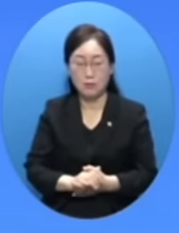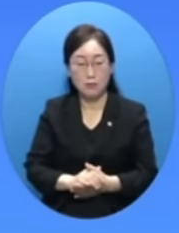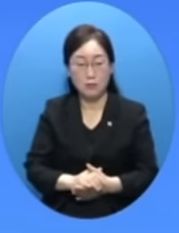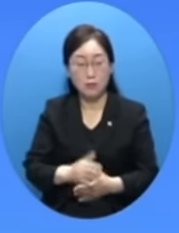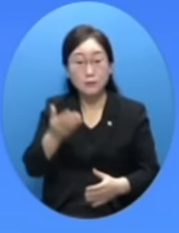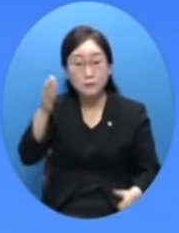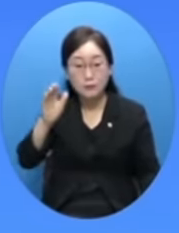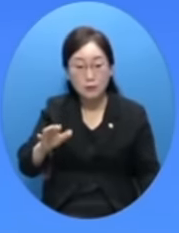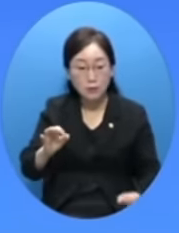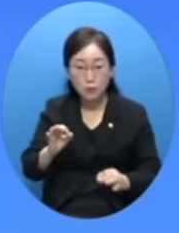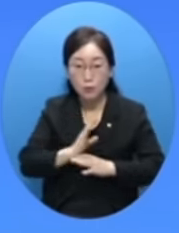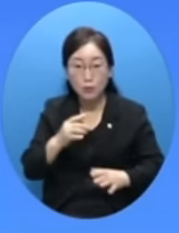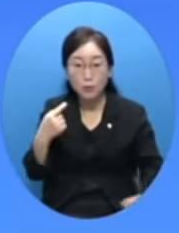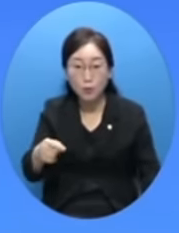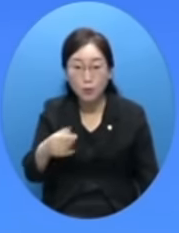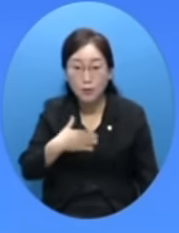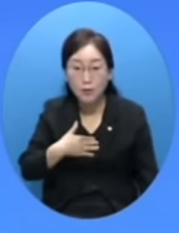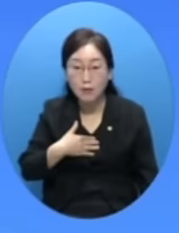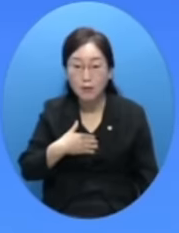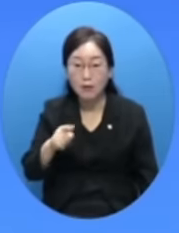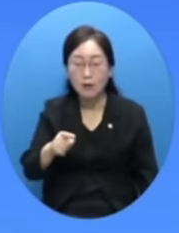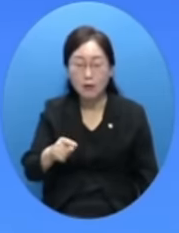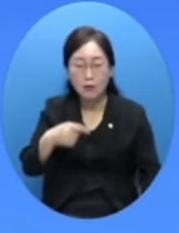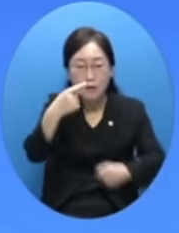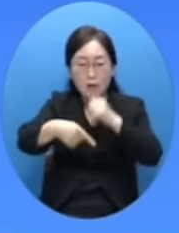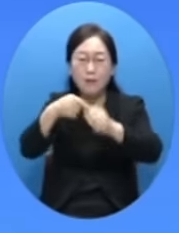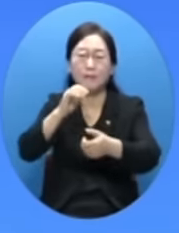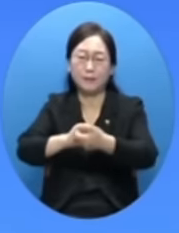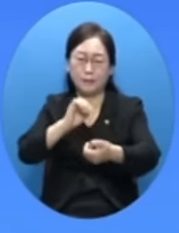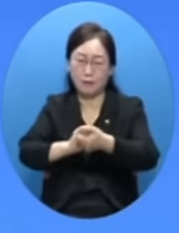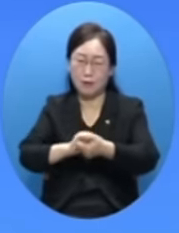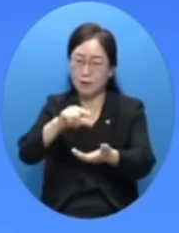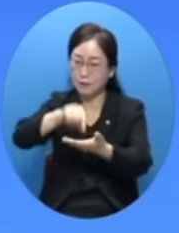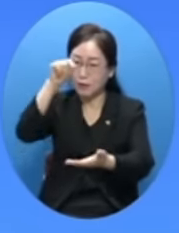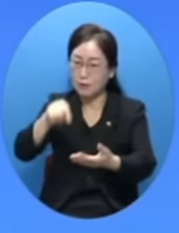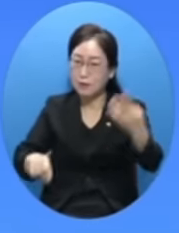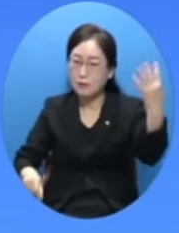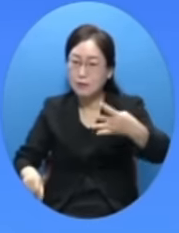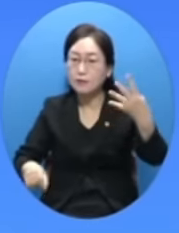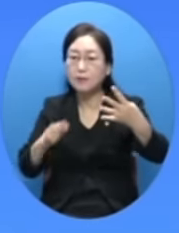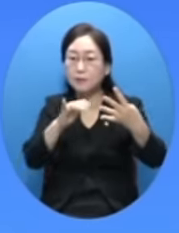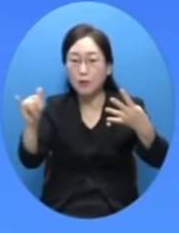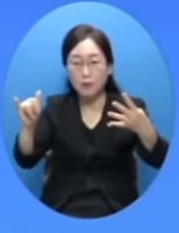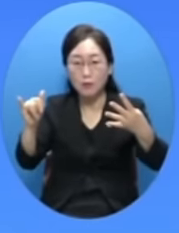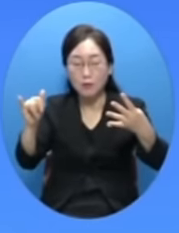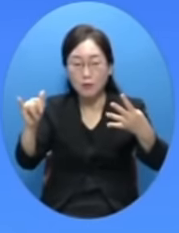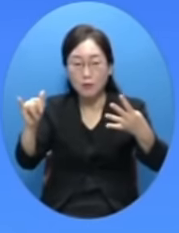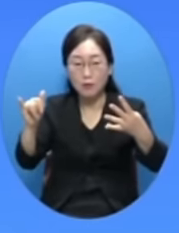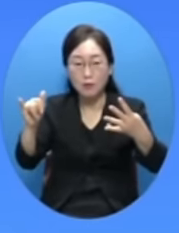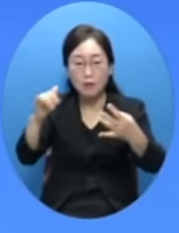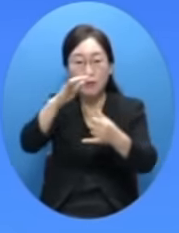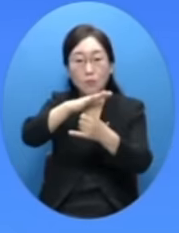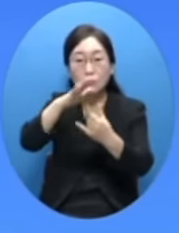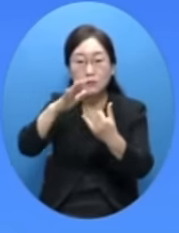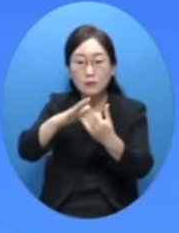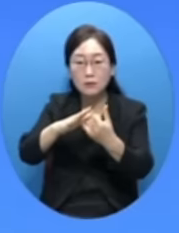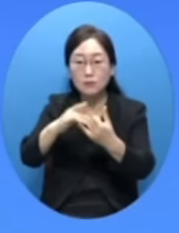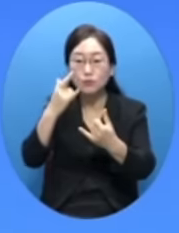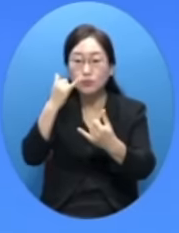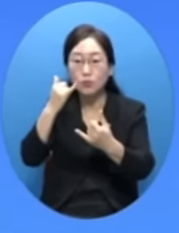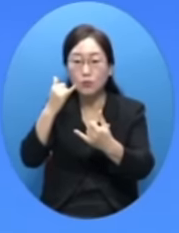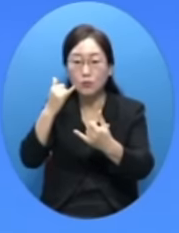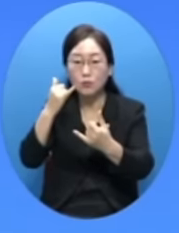것은 매년 약 4,000명의 아이들이 부모의 품을 떠나서